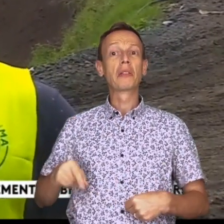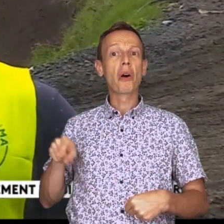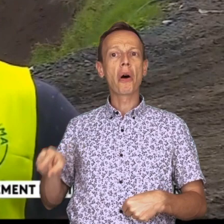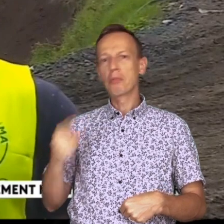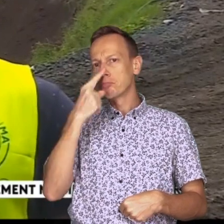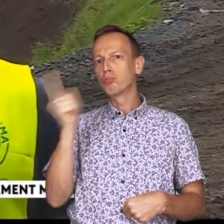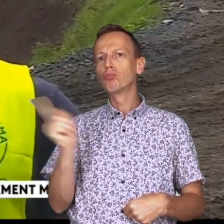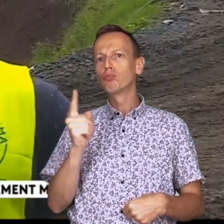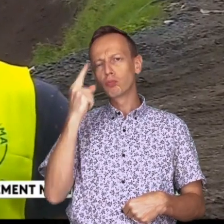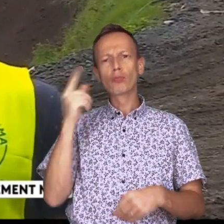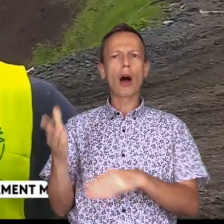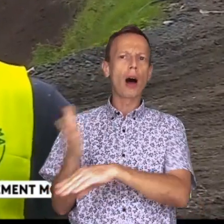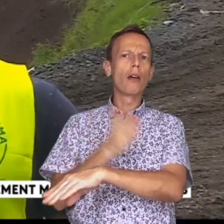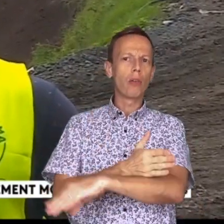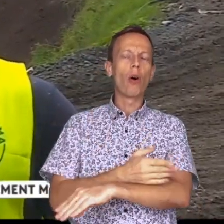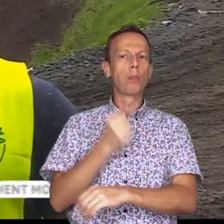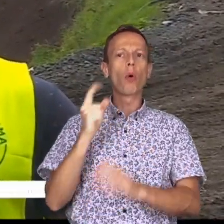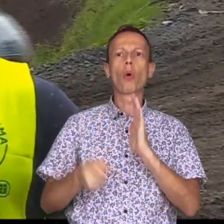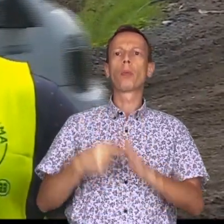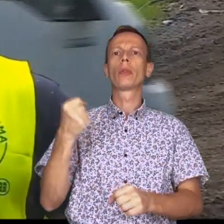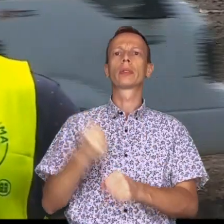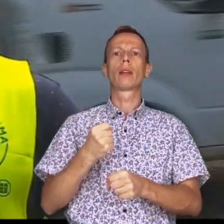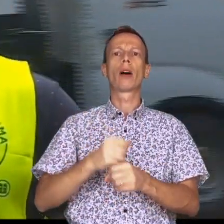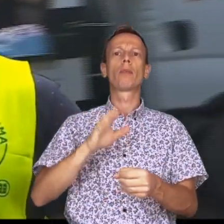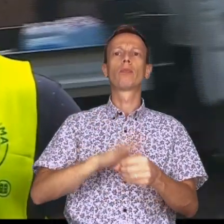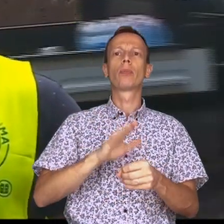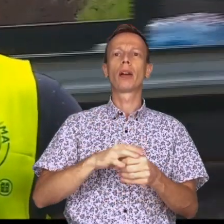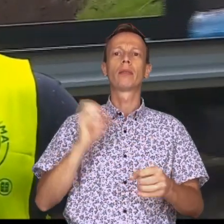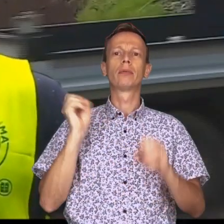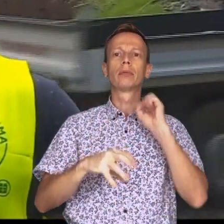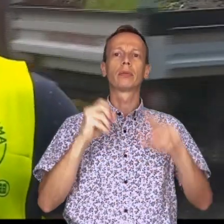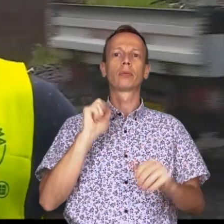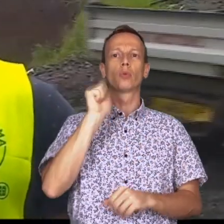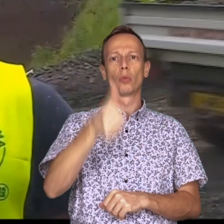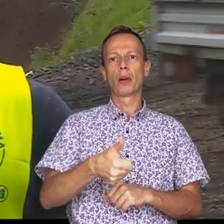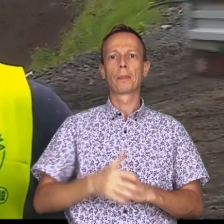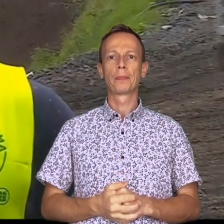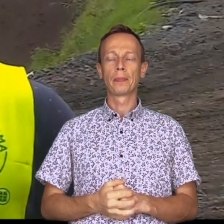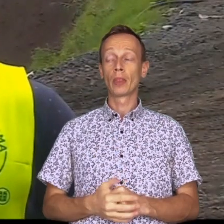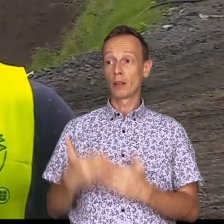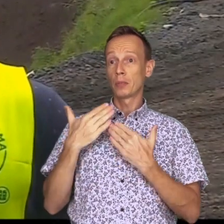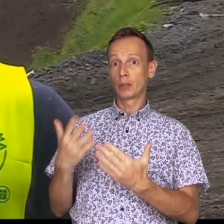directeur de la TEP, quant à lui, est plutôt confiant. Il espère reprendre l'activité de la décharge dès demain.